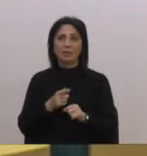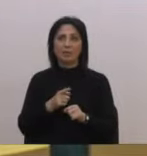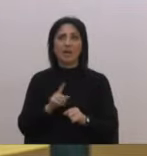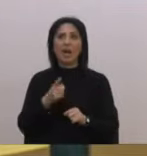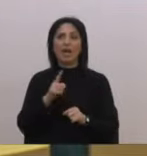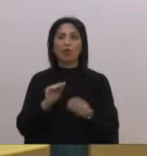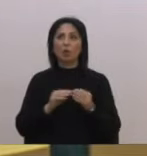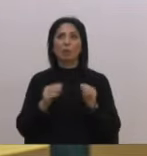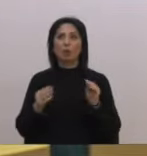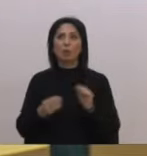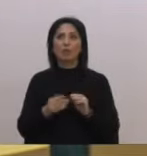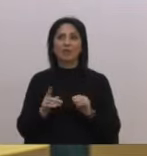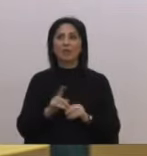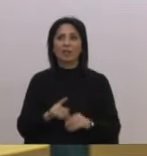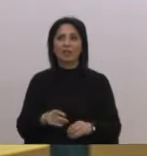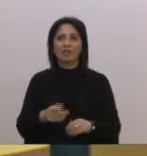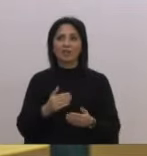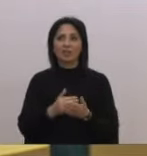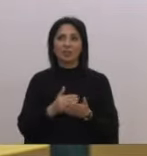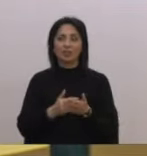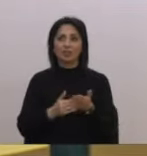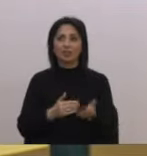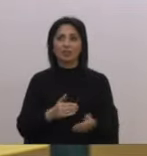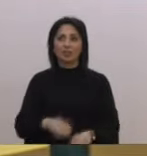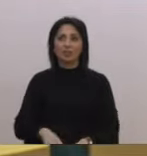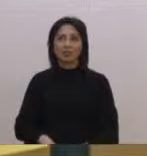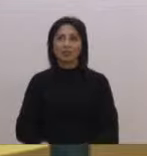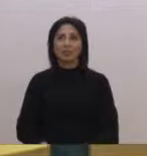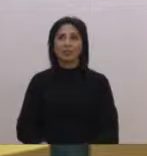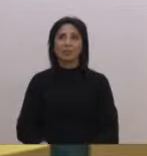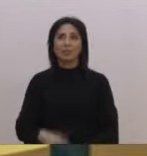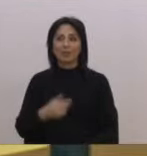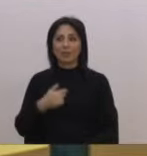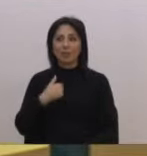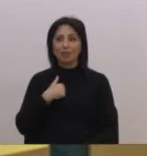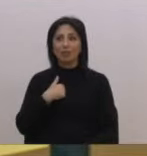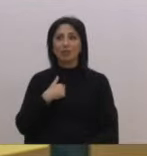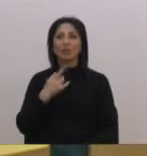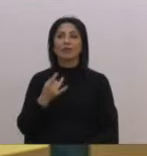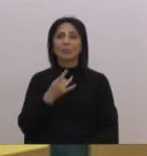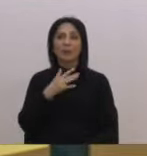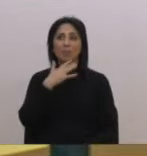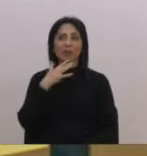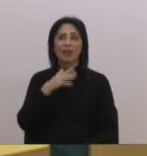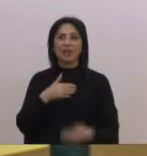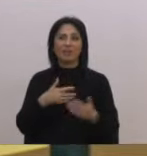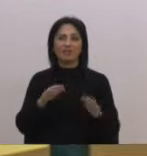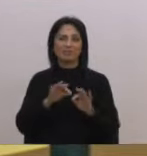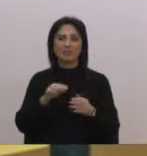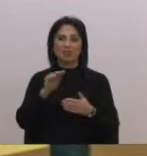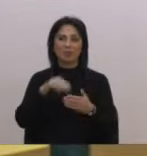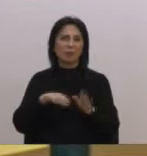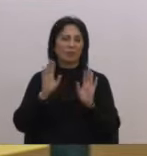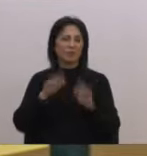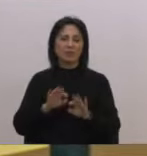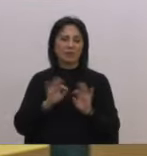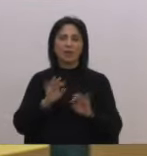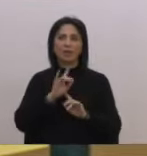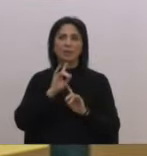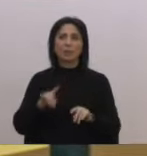Ratua problema ari saciro, bavshev chirdeba da kibadon. Da kide verjel mets agar miukhvebi, ki mak chamotserili, magram mets ar